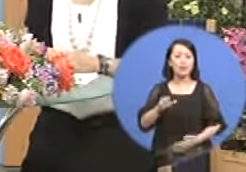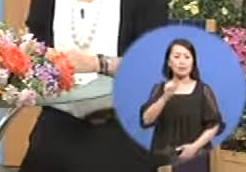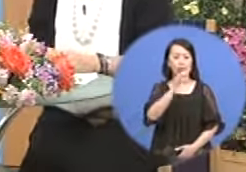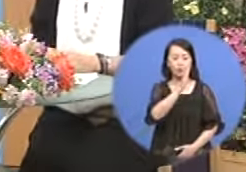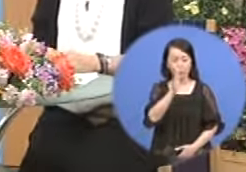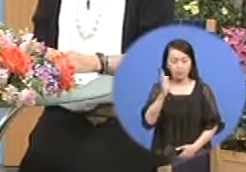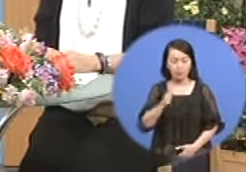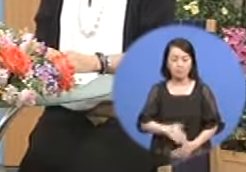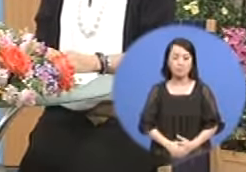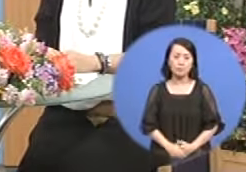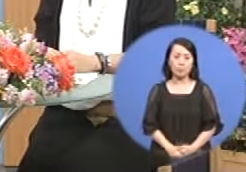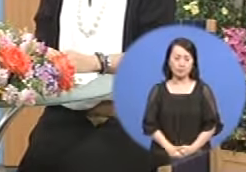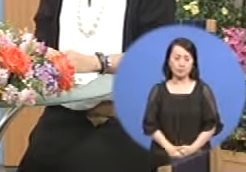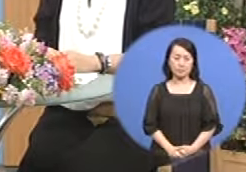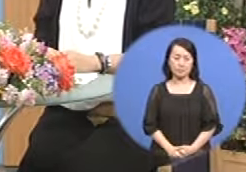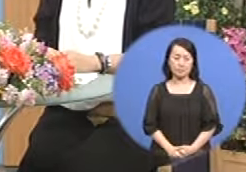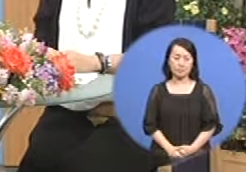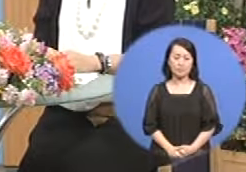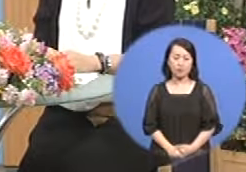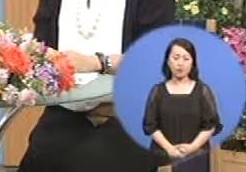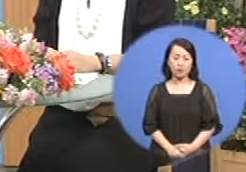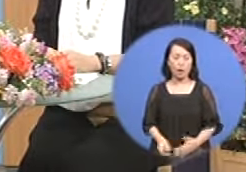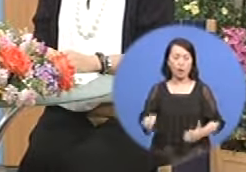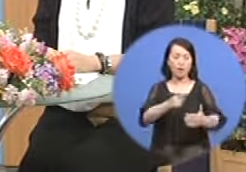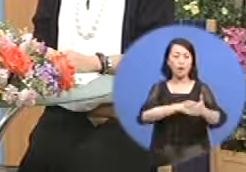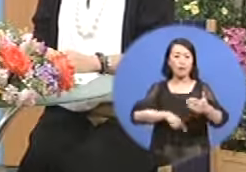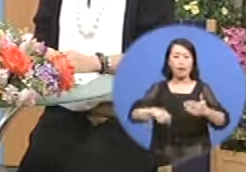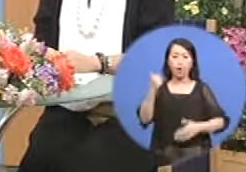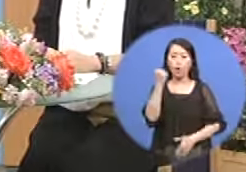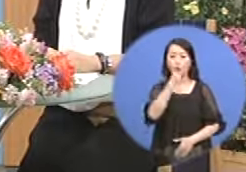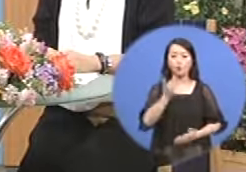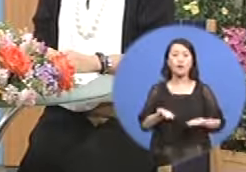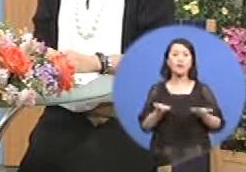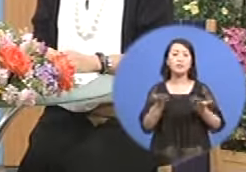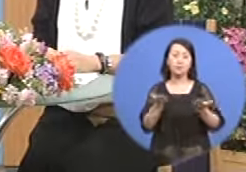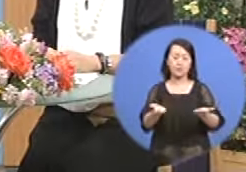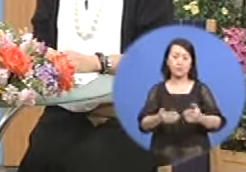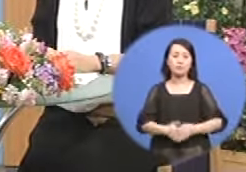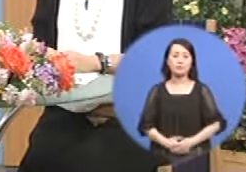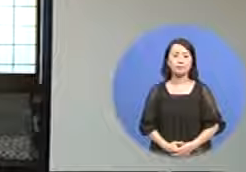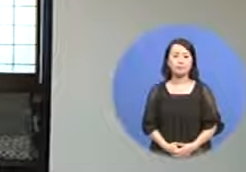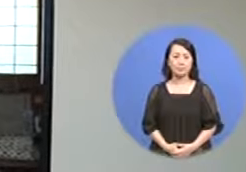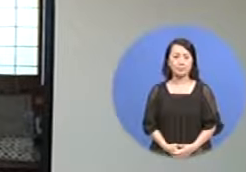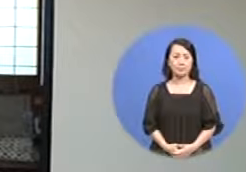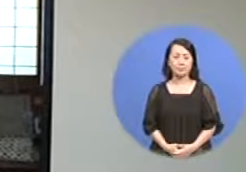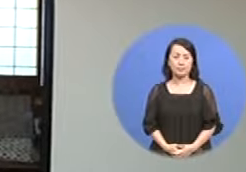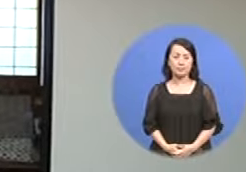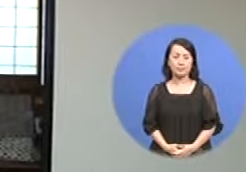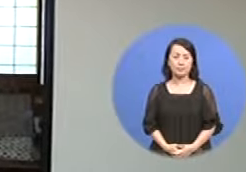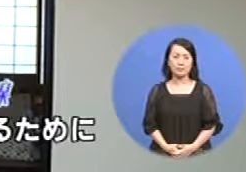。 それでは早速今週の特集を紹介しましょう。